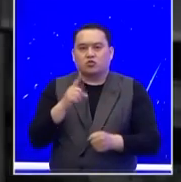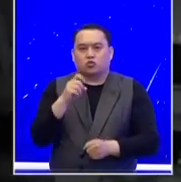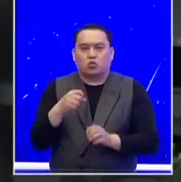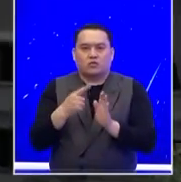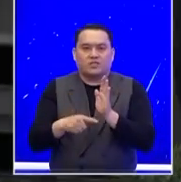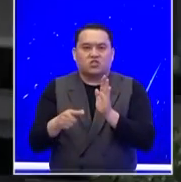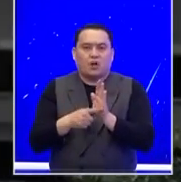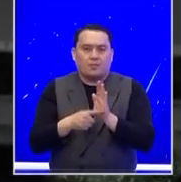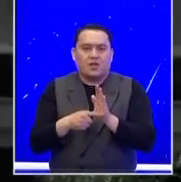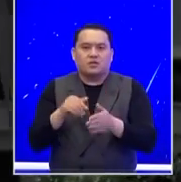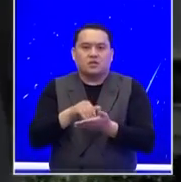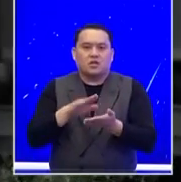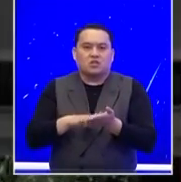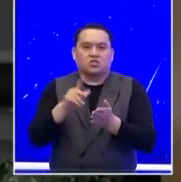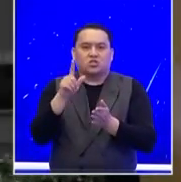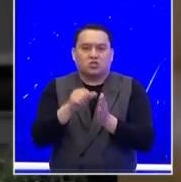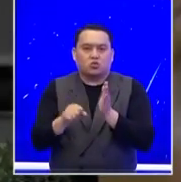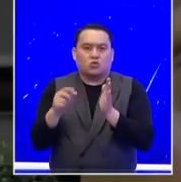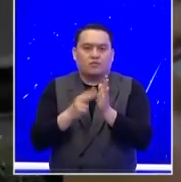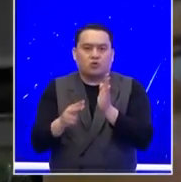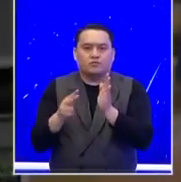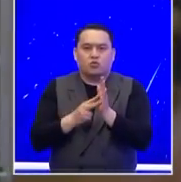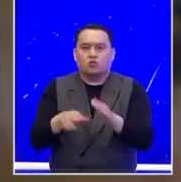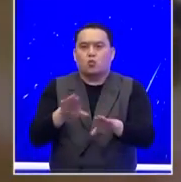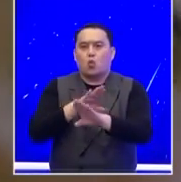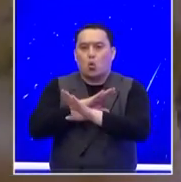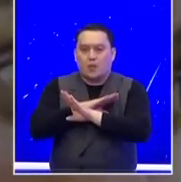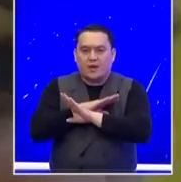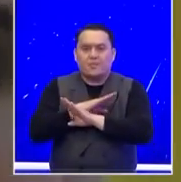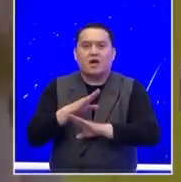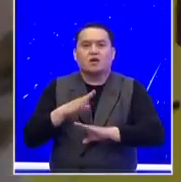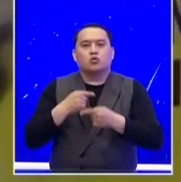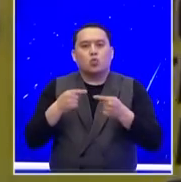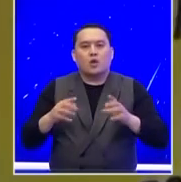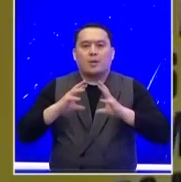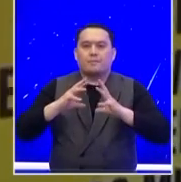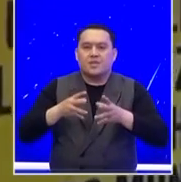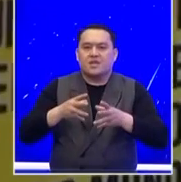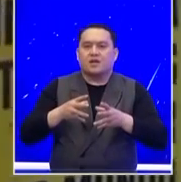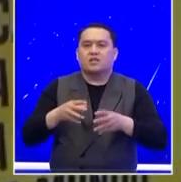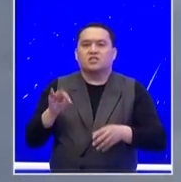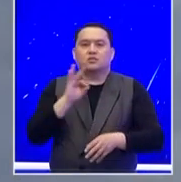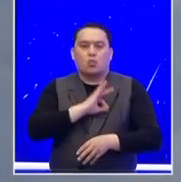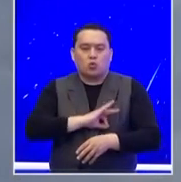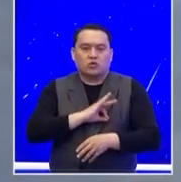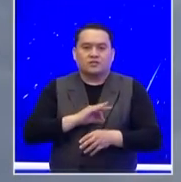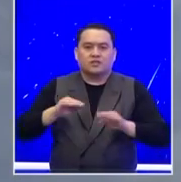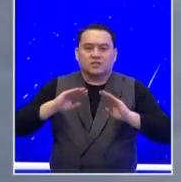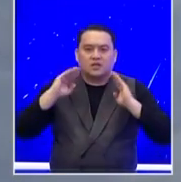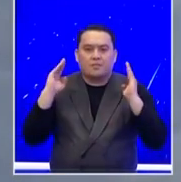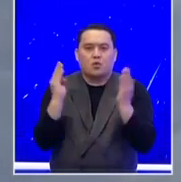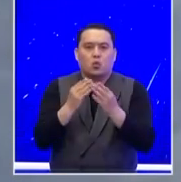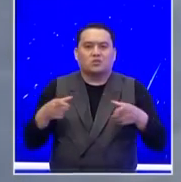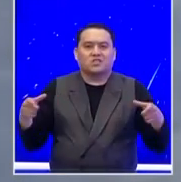127 из них. Зарегистрировано 688 летальных случаев. Как и в других странах мира, применяются меры изоляции людей и санитарной